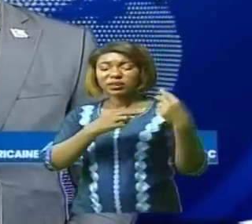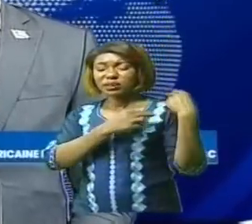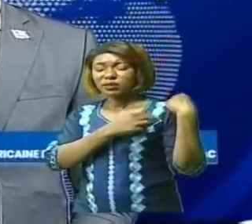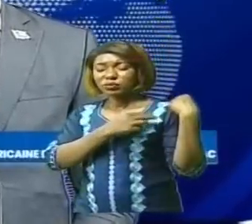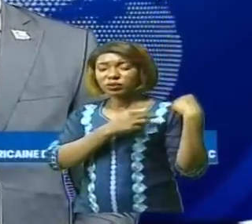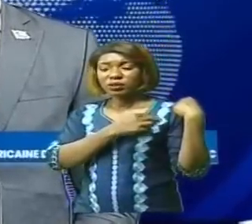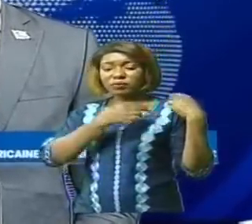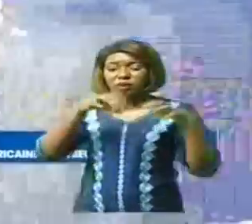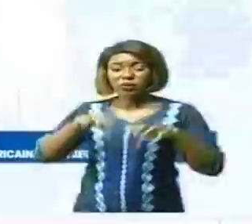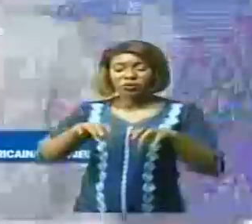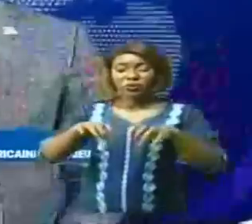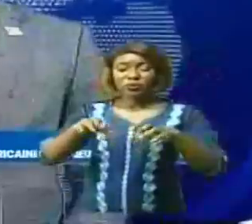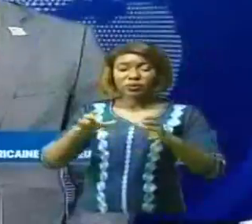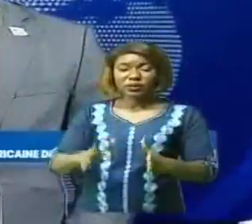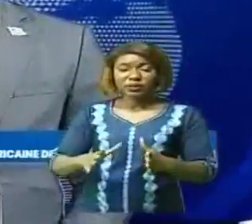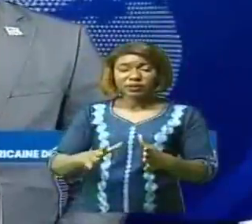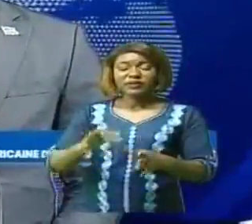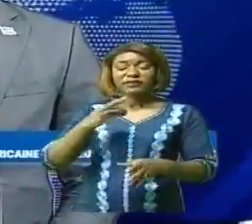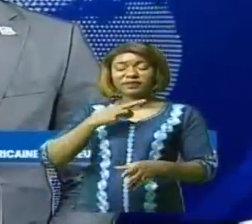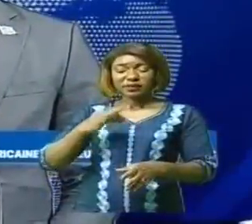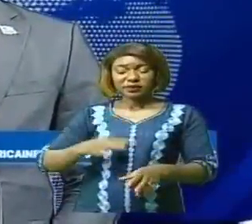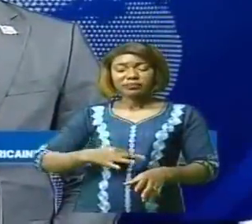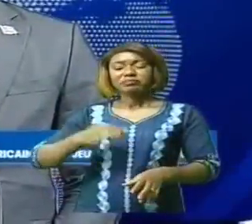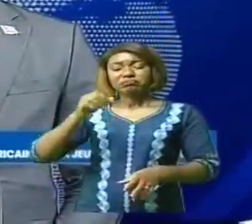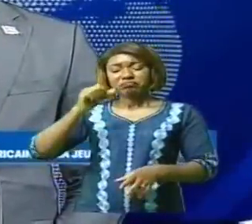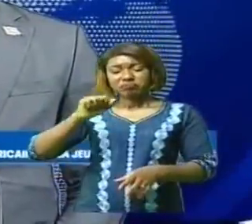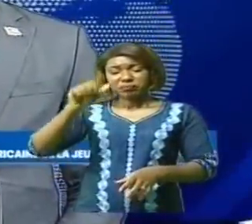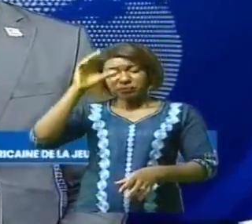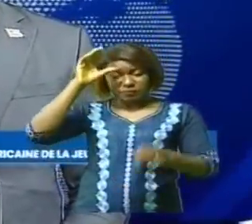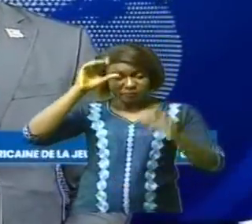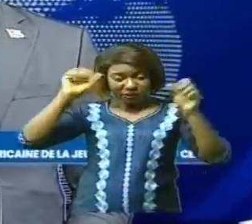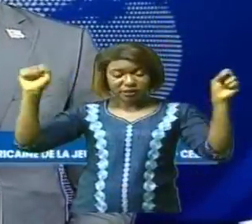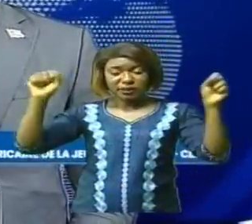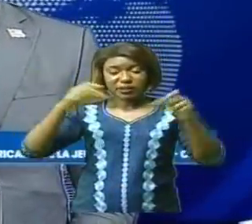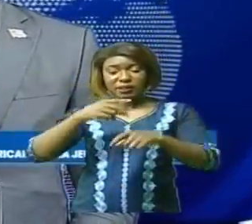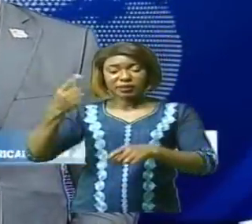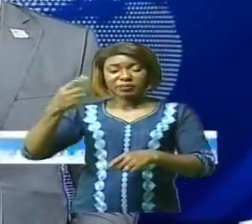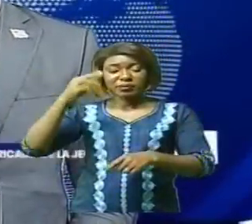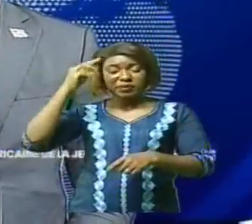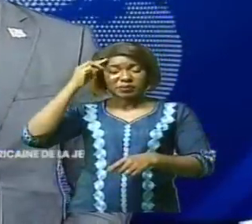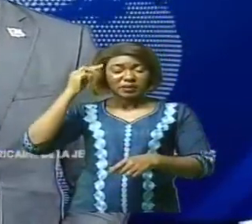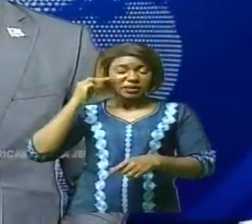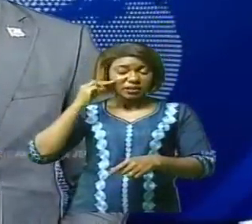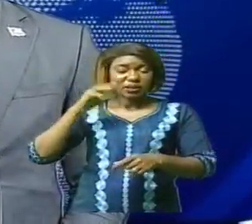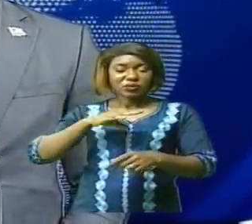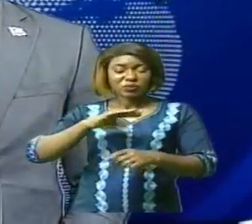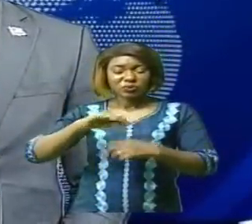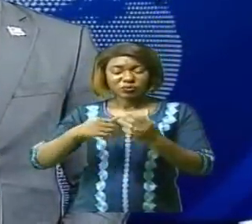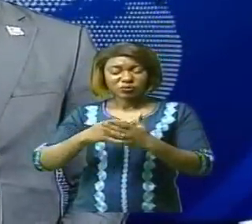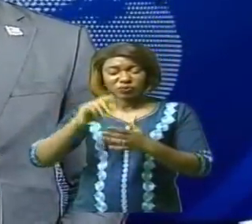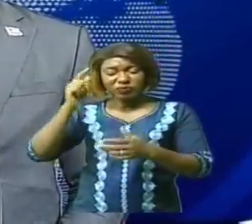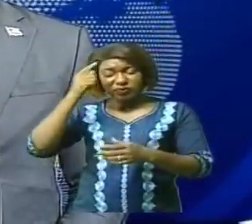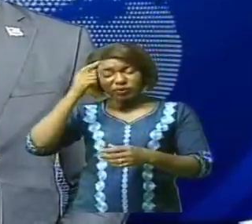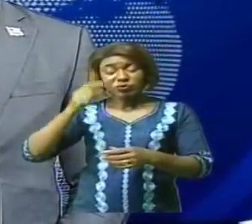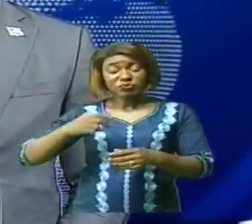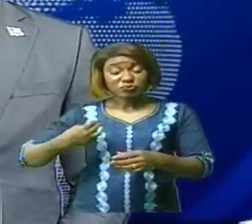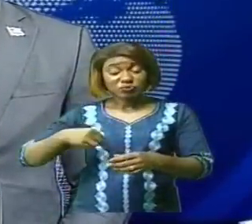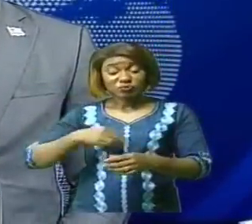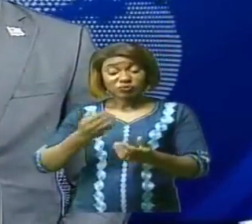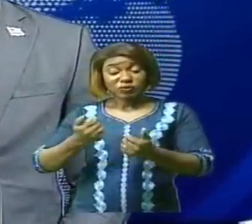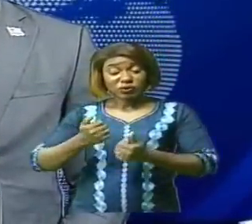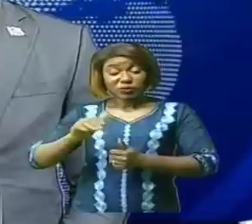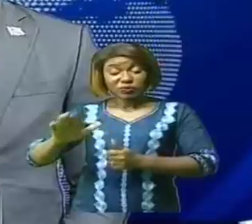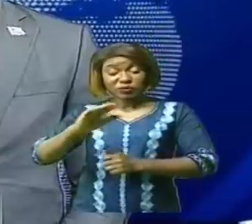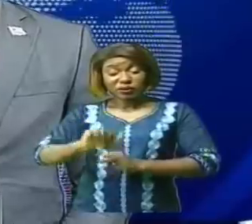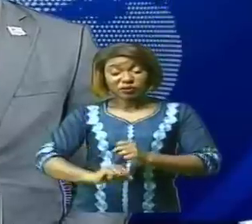Excellence Monsieur le chef de l'État Antoine Tshisekedi Tshilombo, ainsi que le Premier ministre et tous les gouvernants, nous sollicitons leur soutien pour